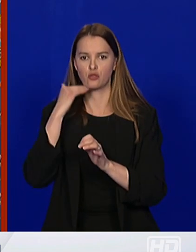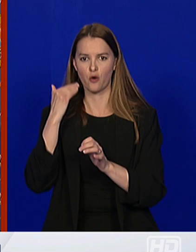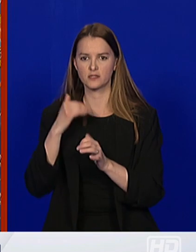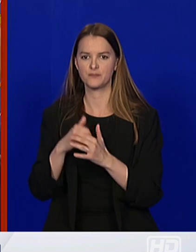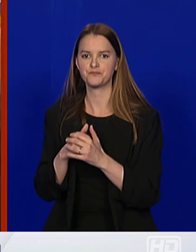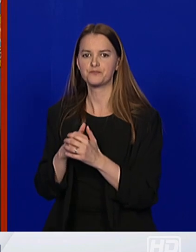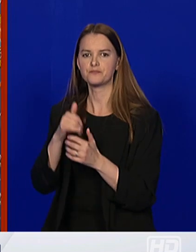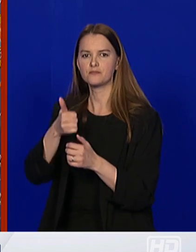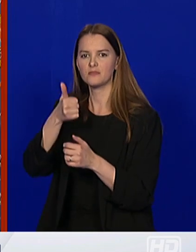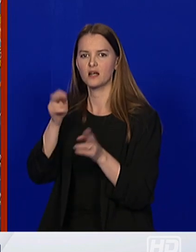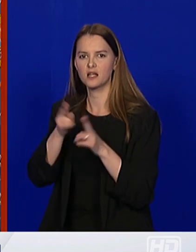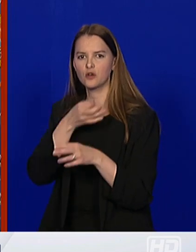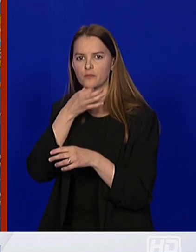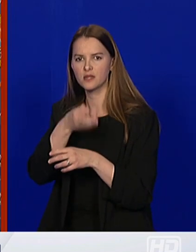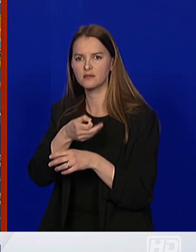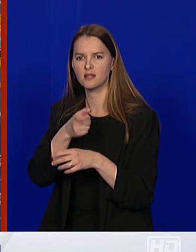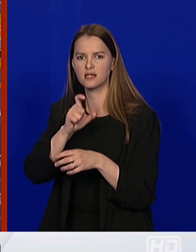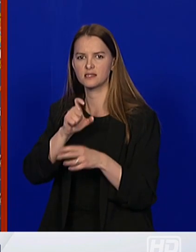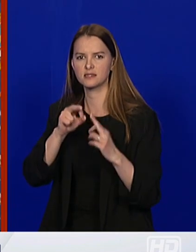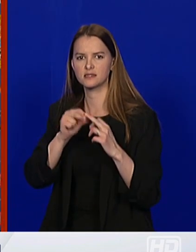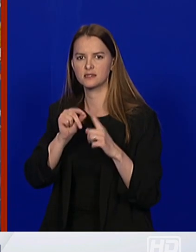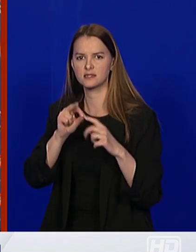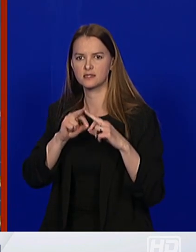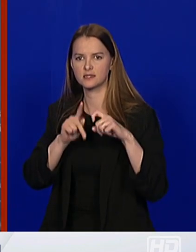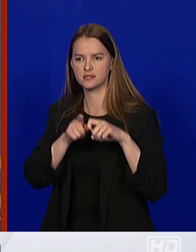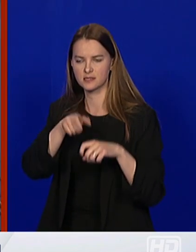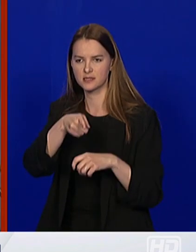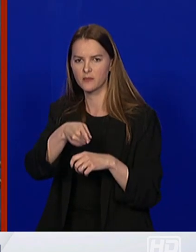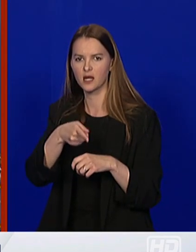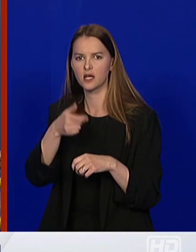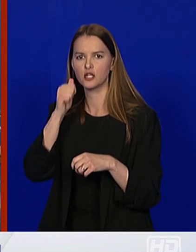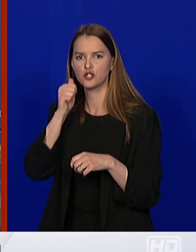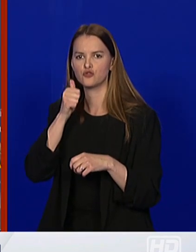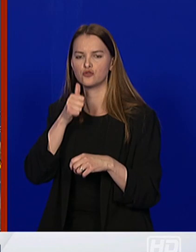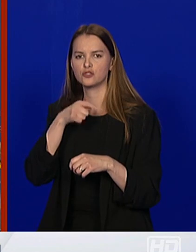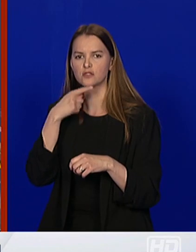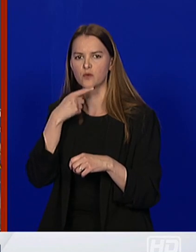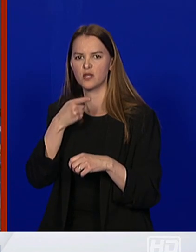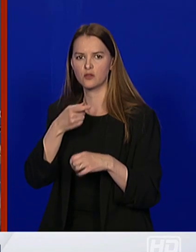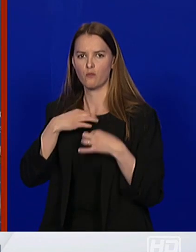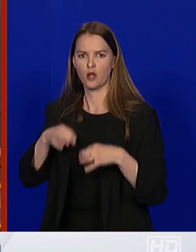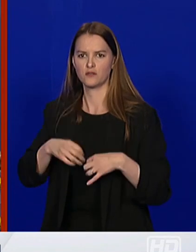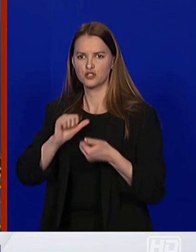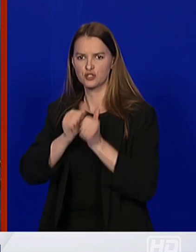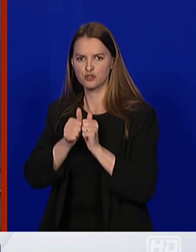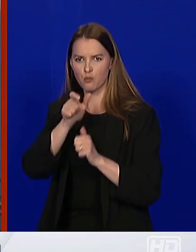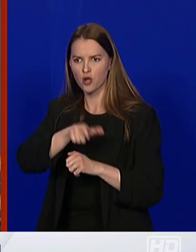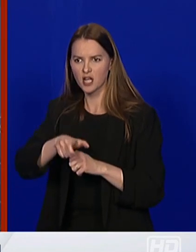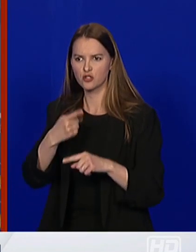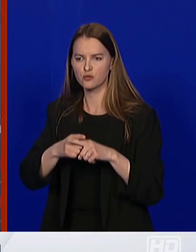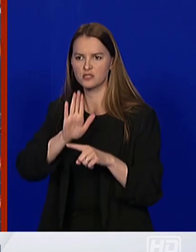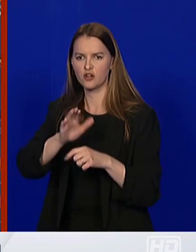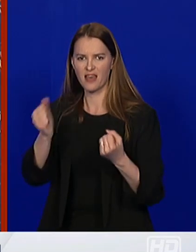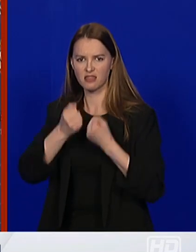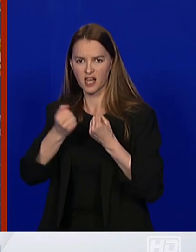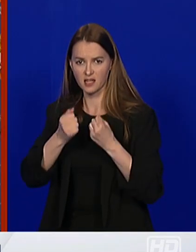Još samo kratko, primarius Capak, jučer smo spominjali situaciju sa profesionalnim sportašima i njihovim održavanjem treninga, pa je li ima kakvih